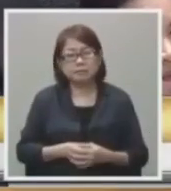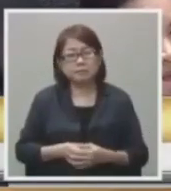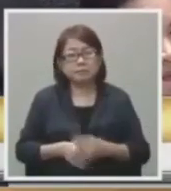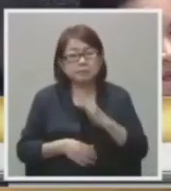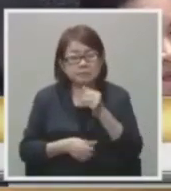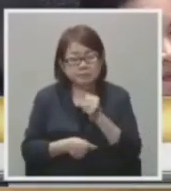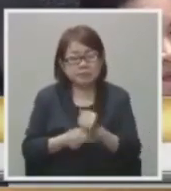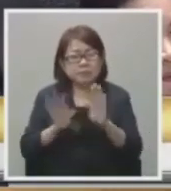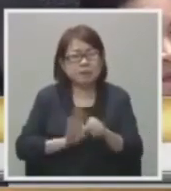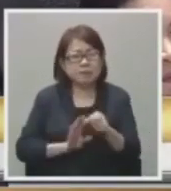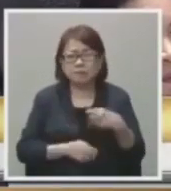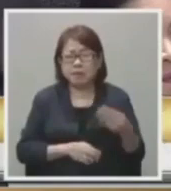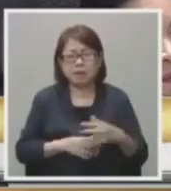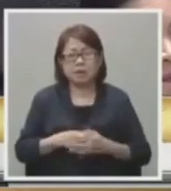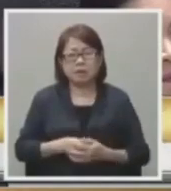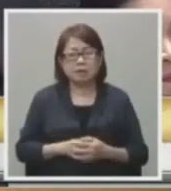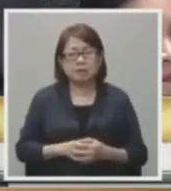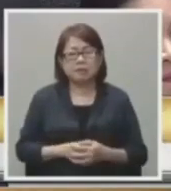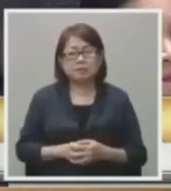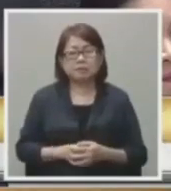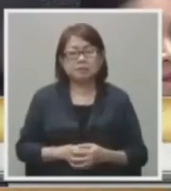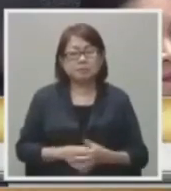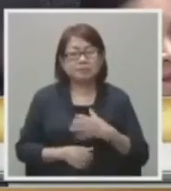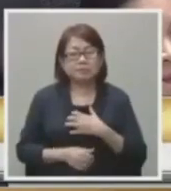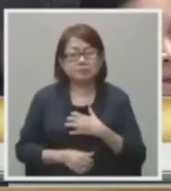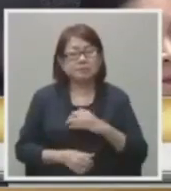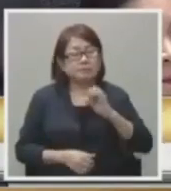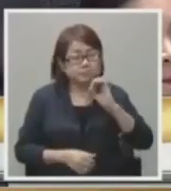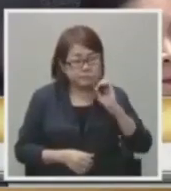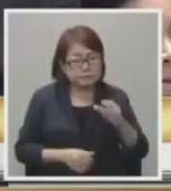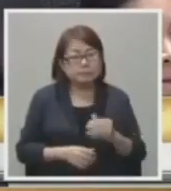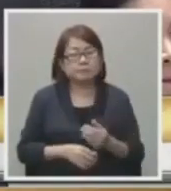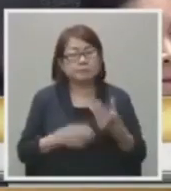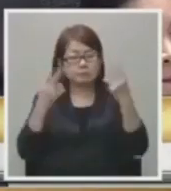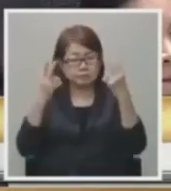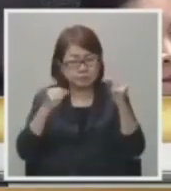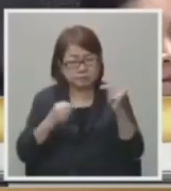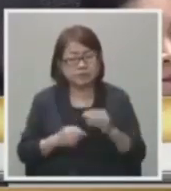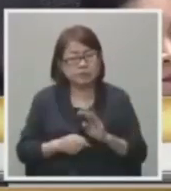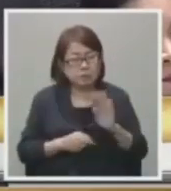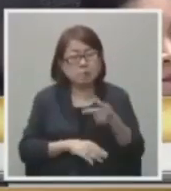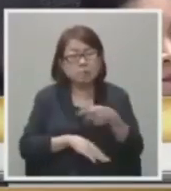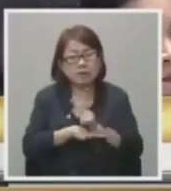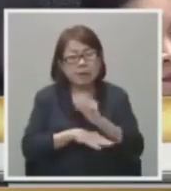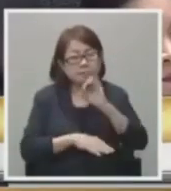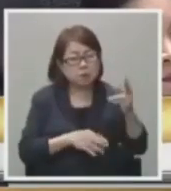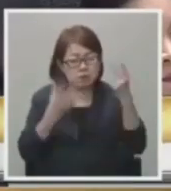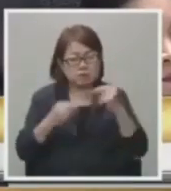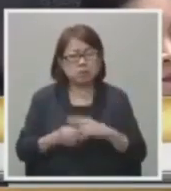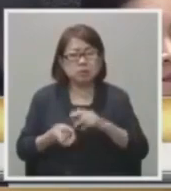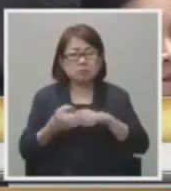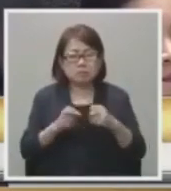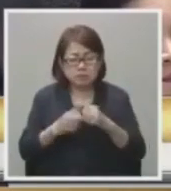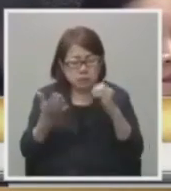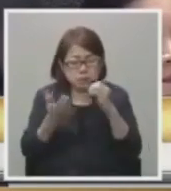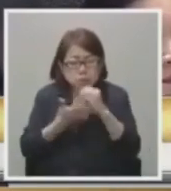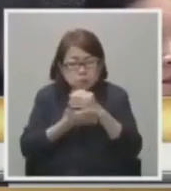บนี้เพราะฉะนั้นผมอยากเรียนไปยังท่านนายกนะครับท่านประธานว่าปัญหายาเสพติด